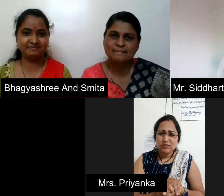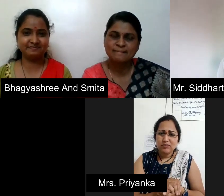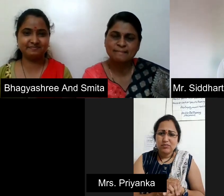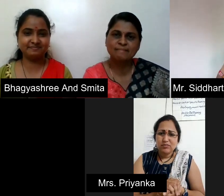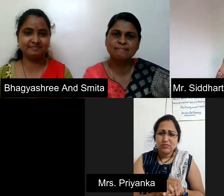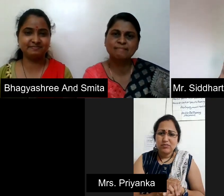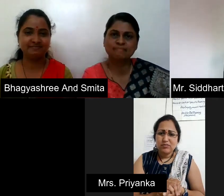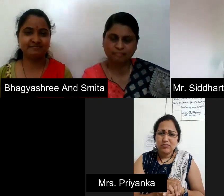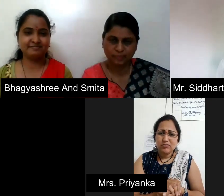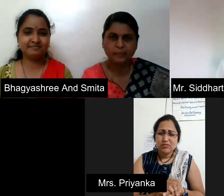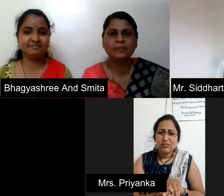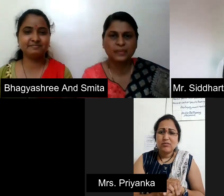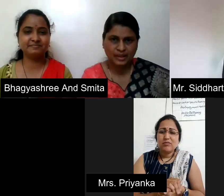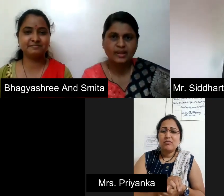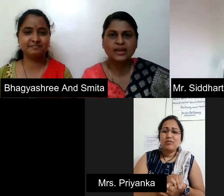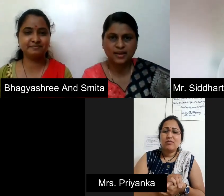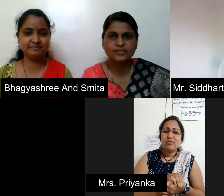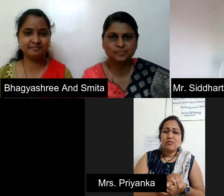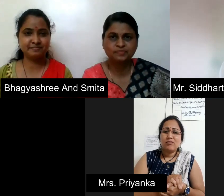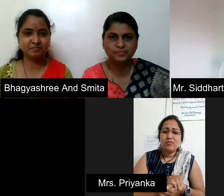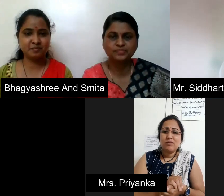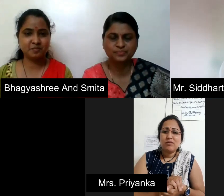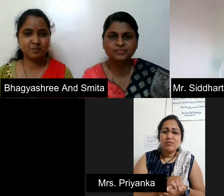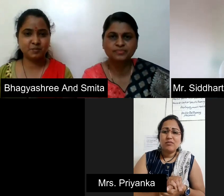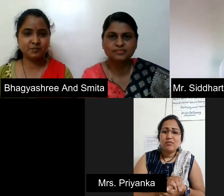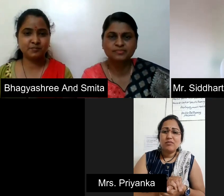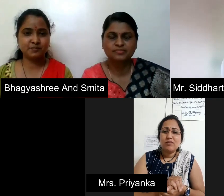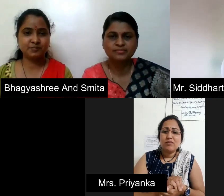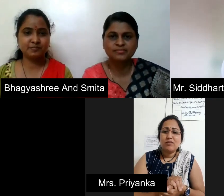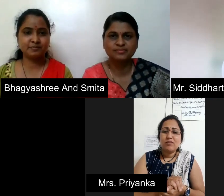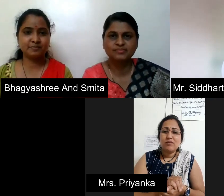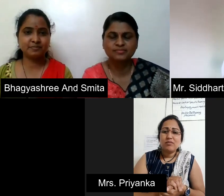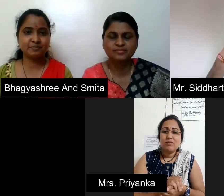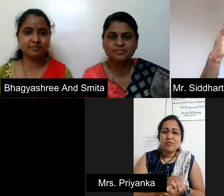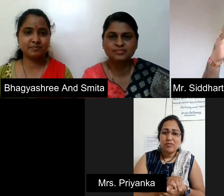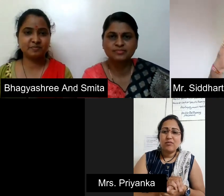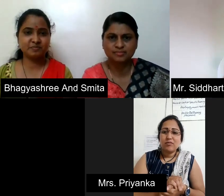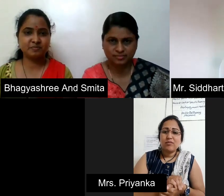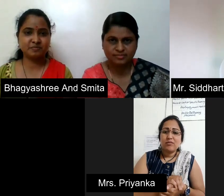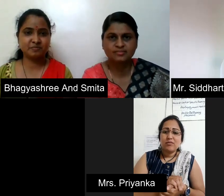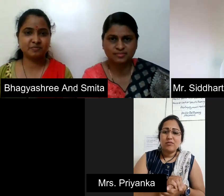एबिलिंपिक्स के बारे में कैसे पता चला, एबिलिंपिक्स के बारे में कैसे पता चला, और